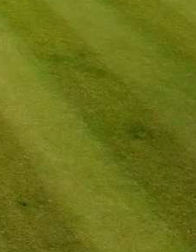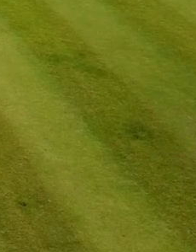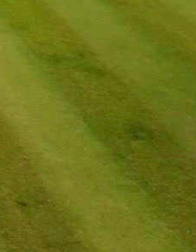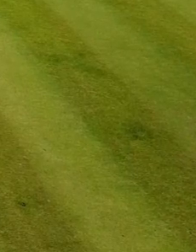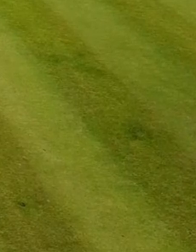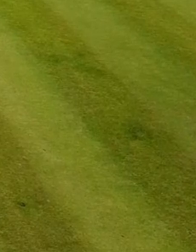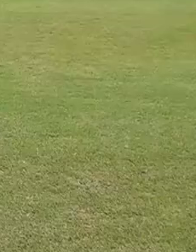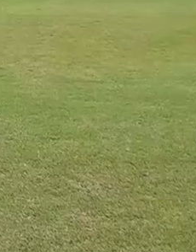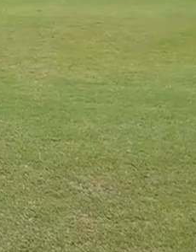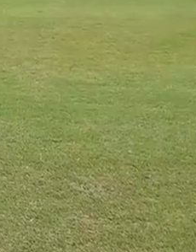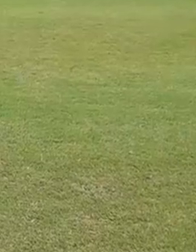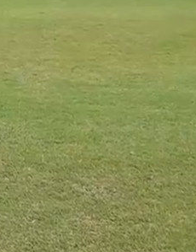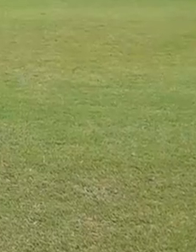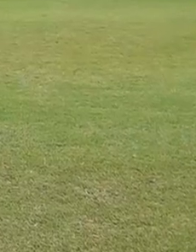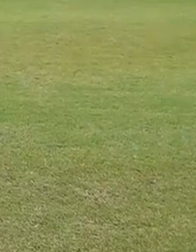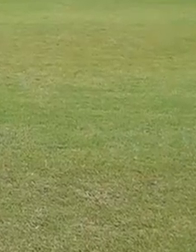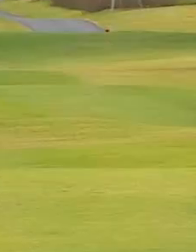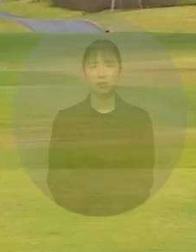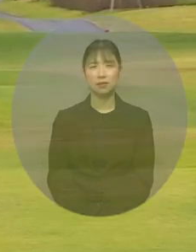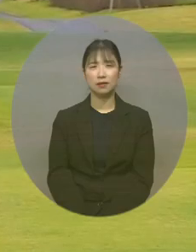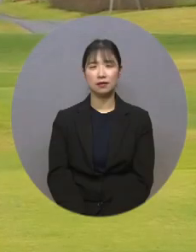아 너무 깎였나?